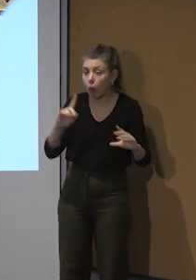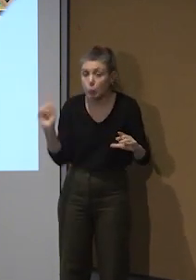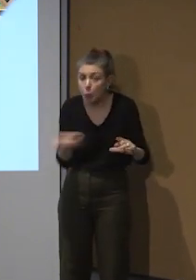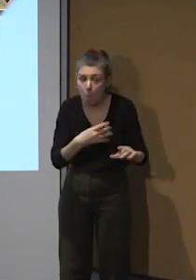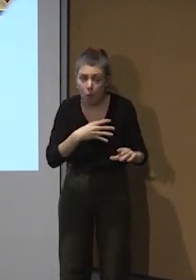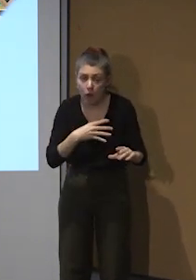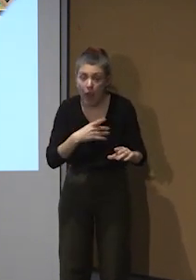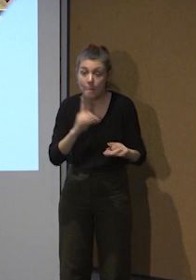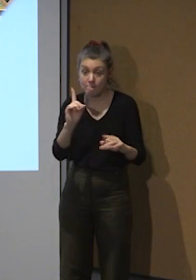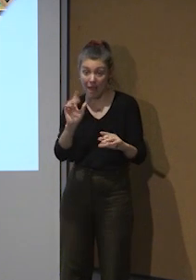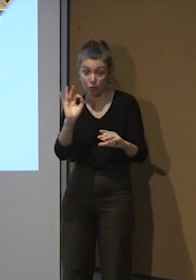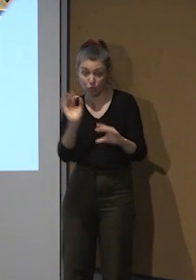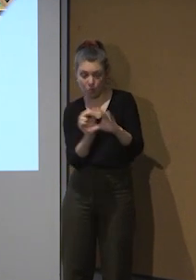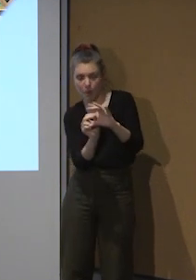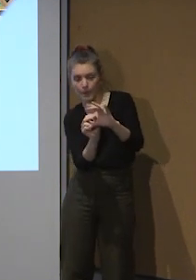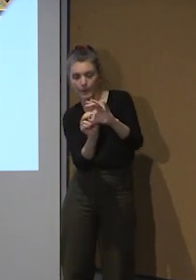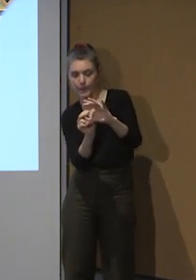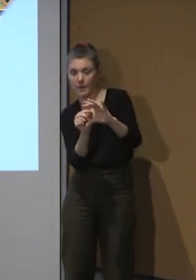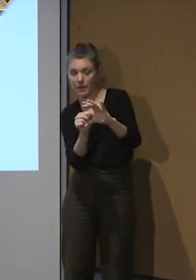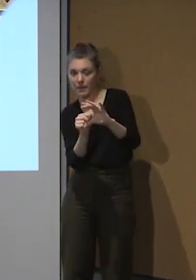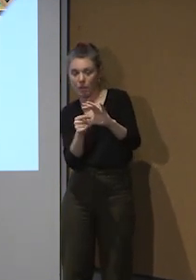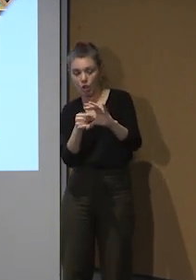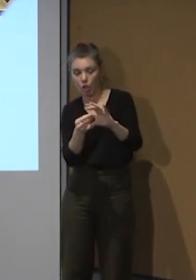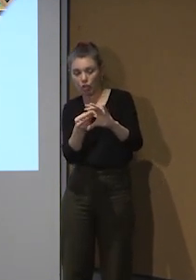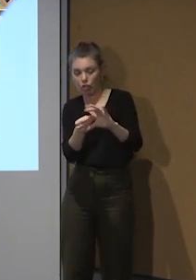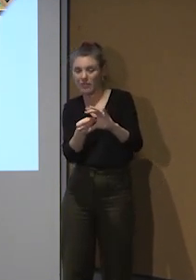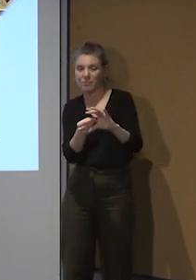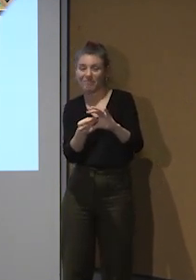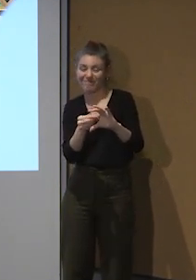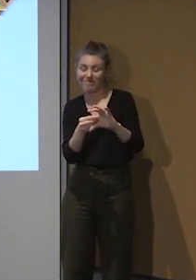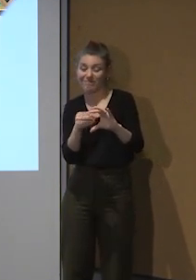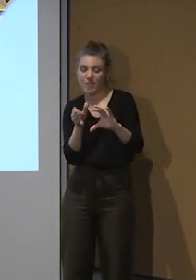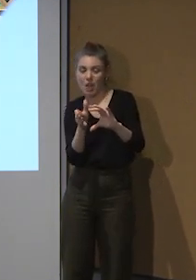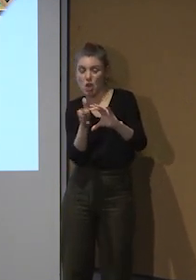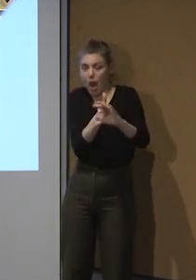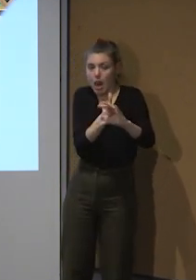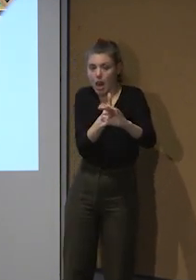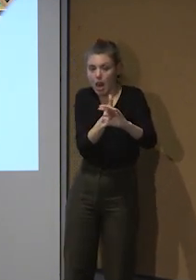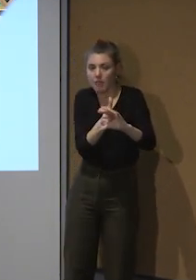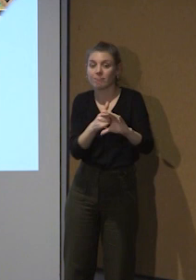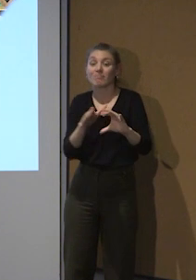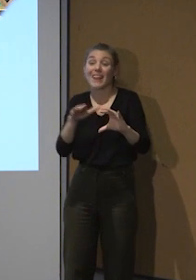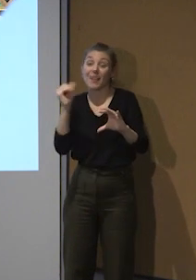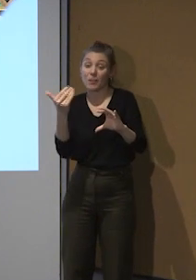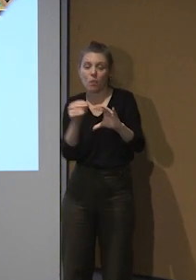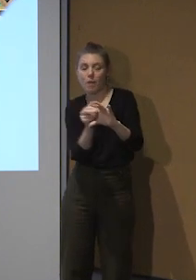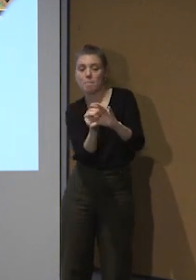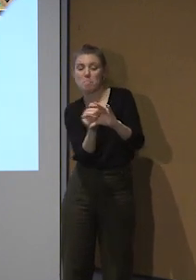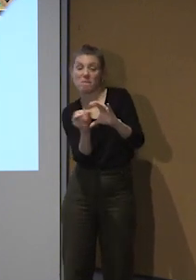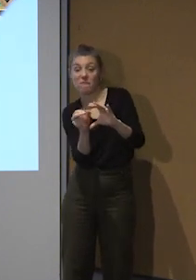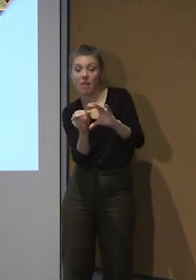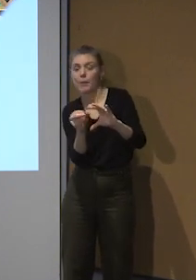renforce cette plaque d'athérome et ça va la rendre moins susceptible, de par cette structure renforcée, à se détacher et à migrer.